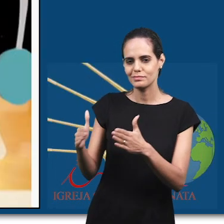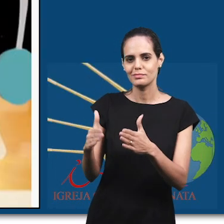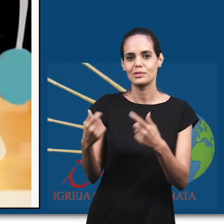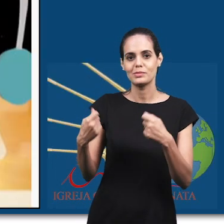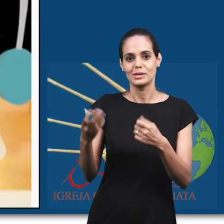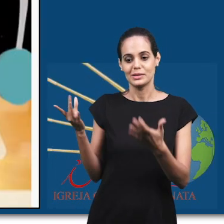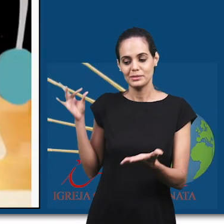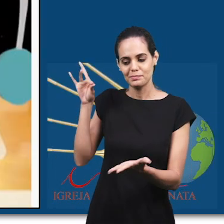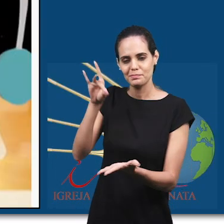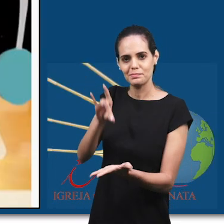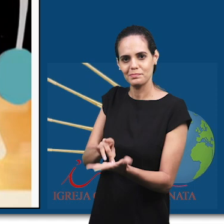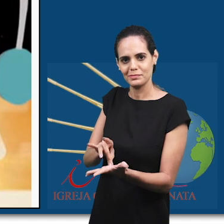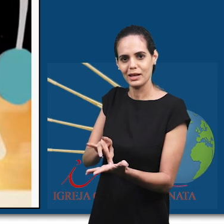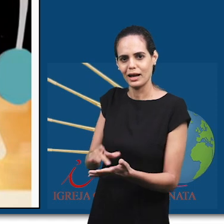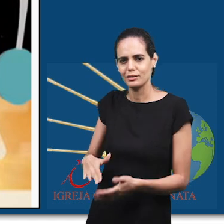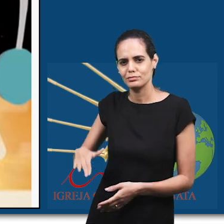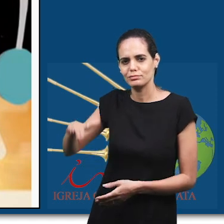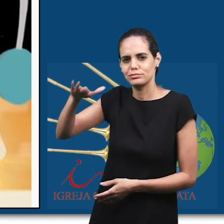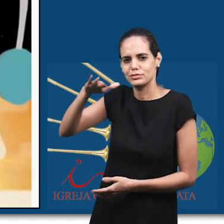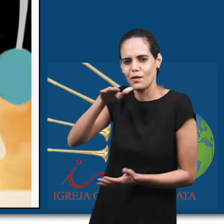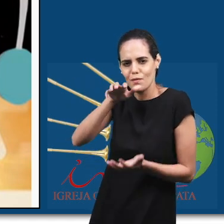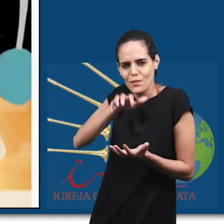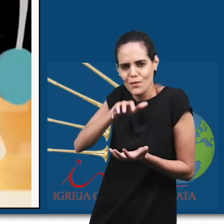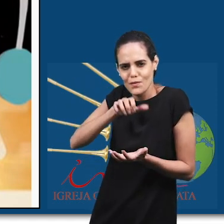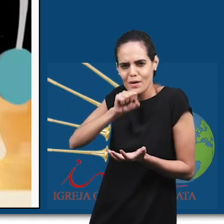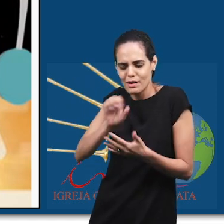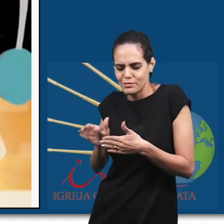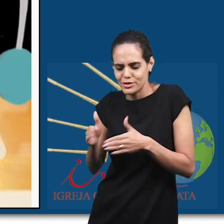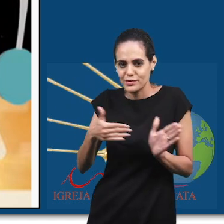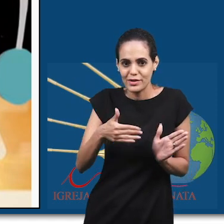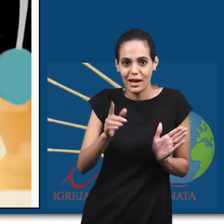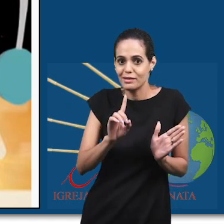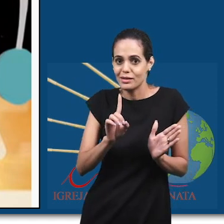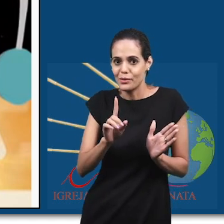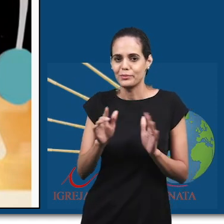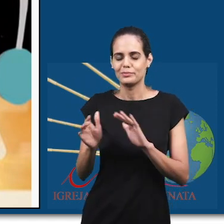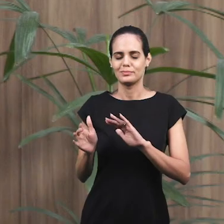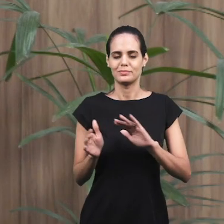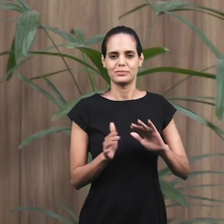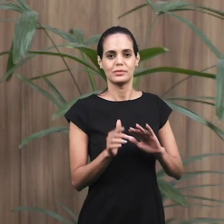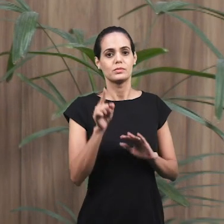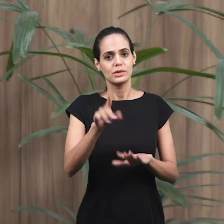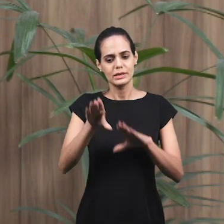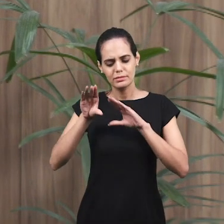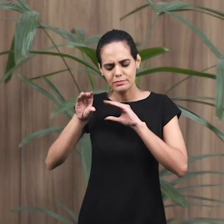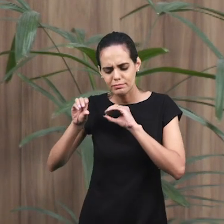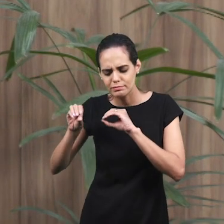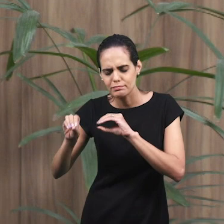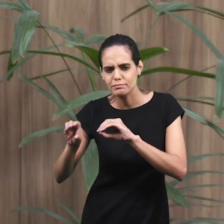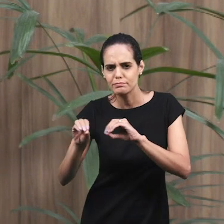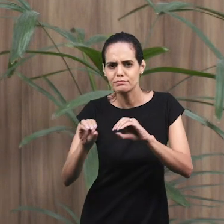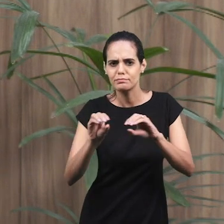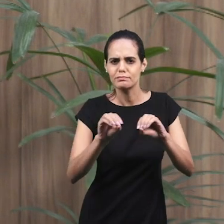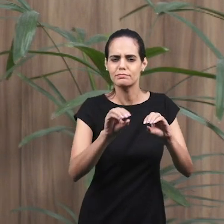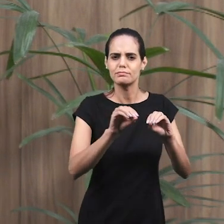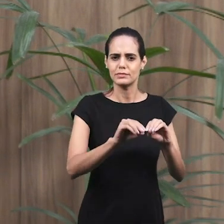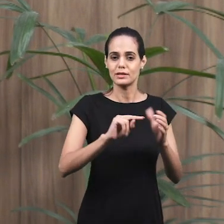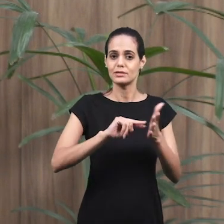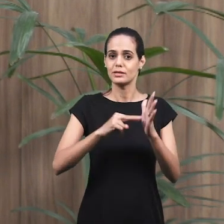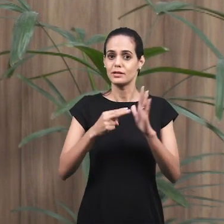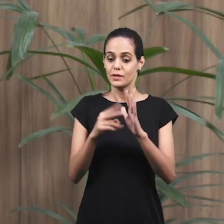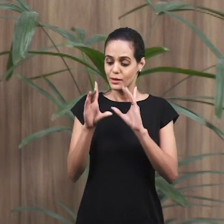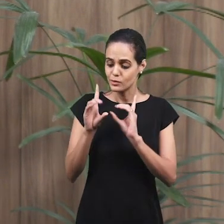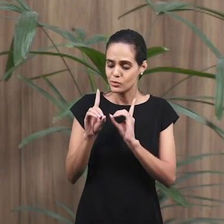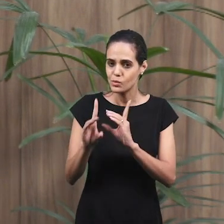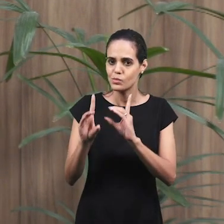sera vieux, il ne s'éloignera point de lui. Éduquer l'enfant, éduquer et parle de la doctrine, la